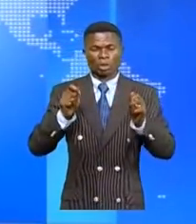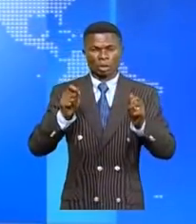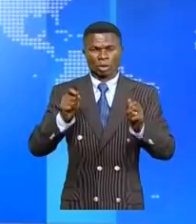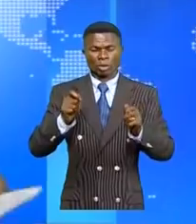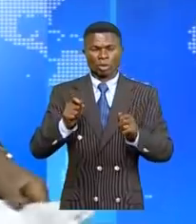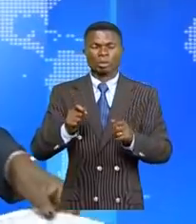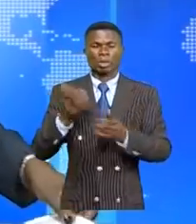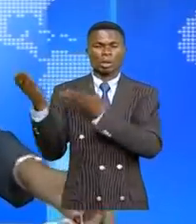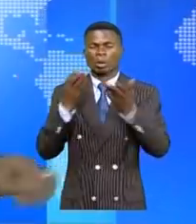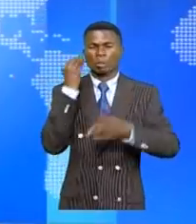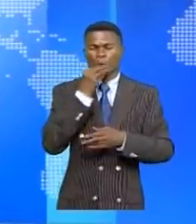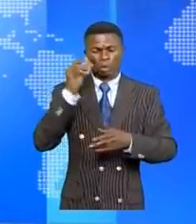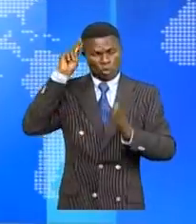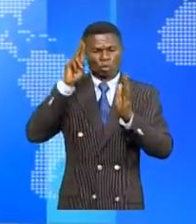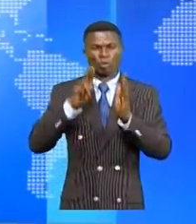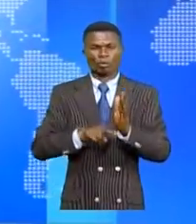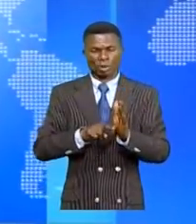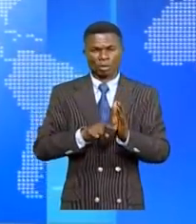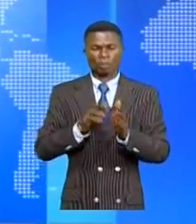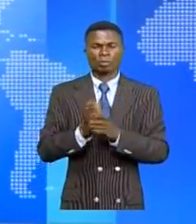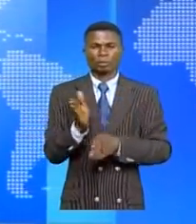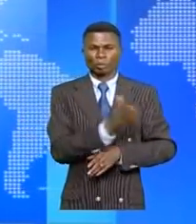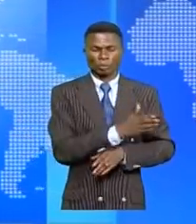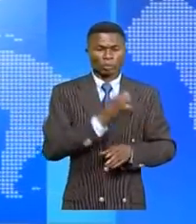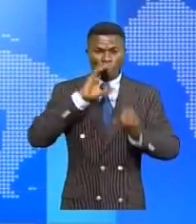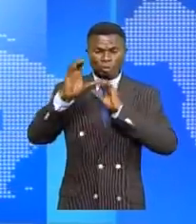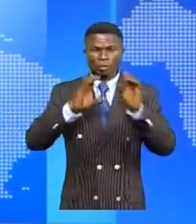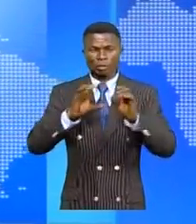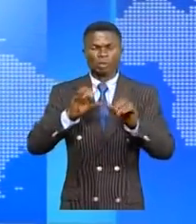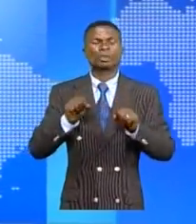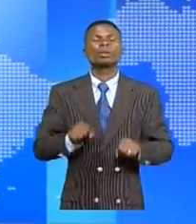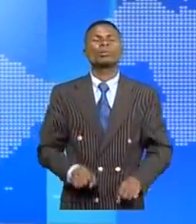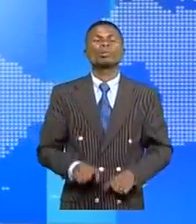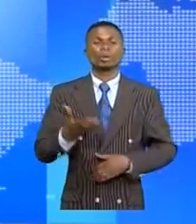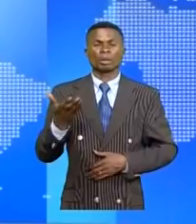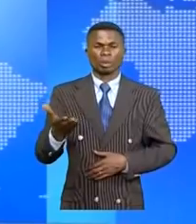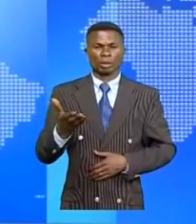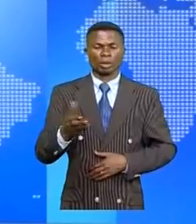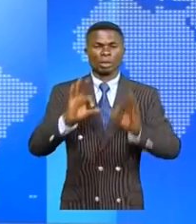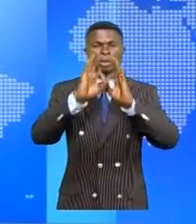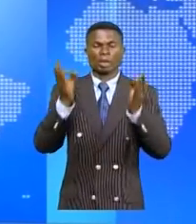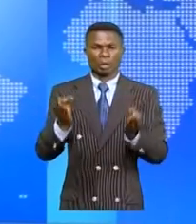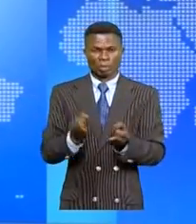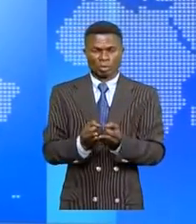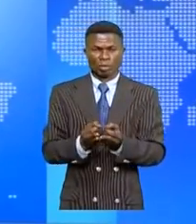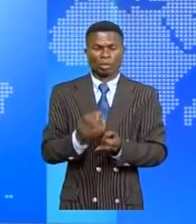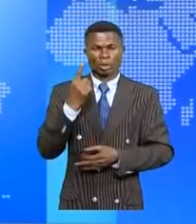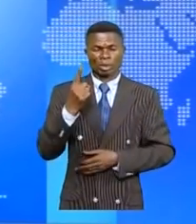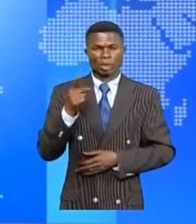et porte-parole du gouvernement. Et puis, ces communiqués nécrologiques, la famille